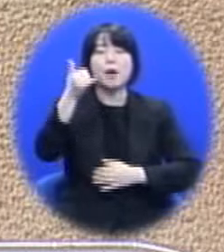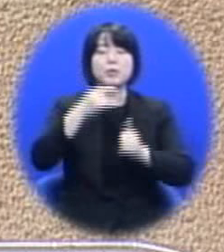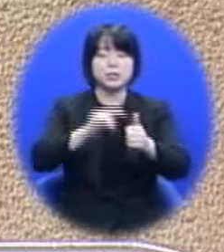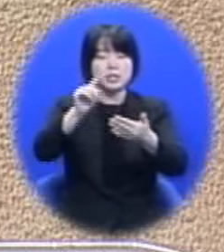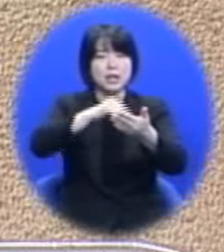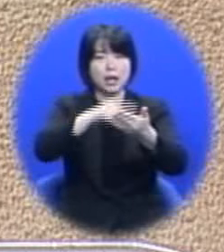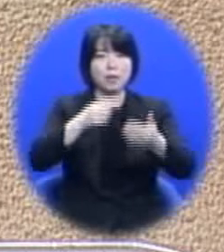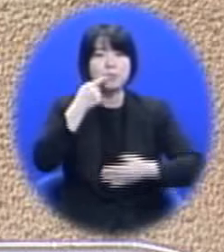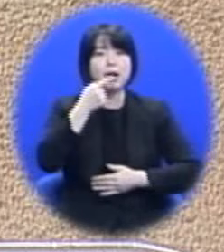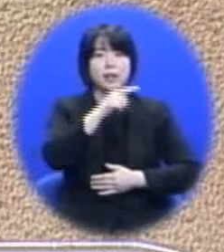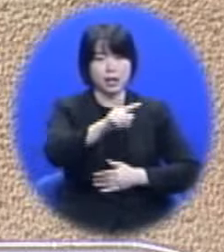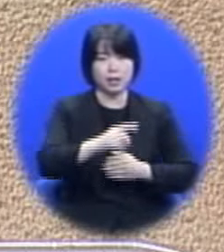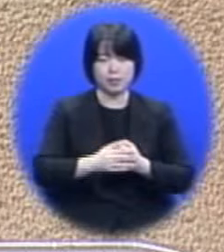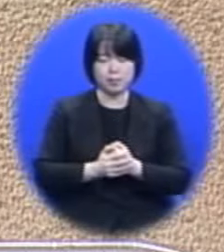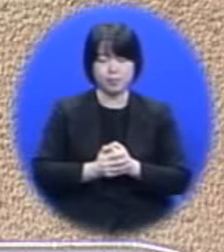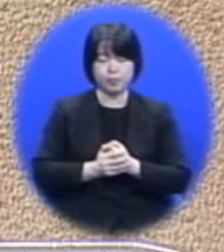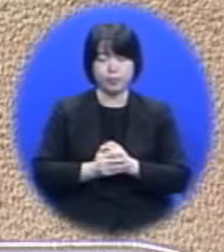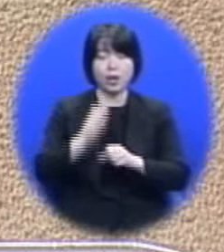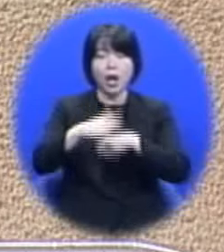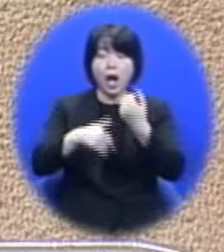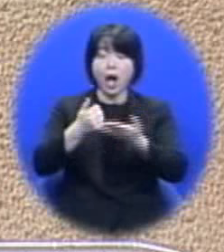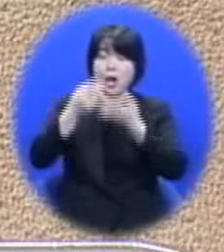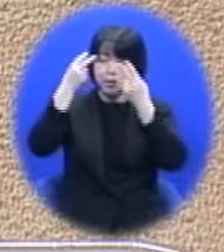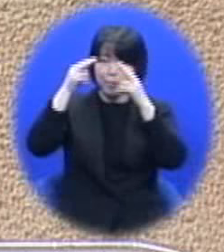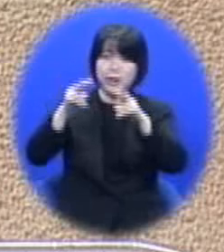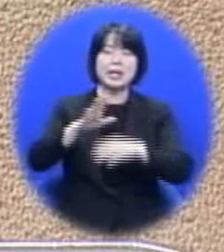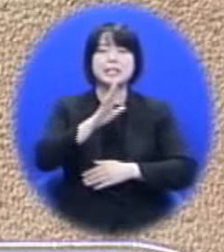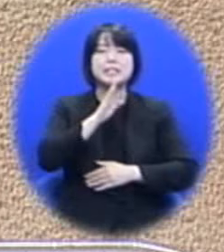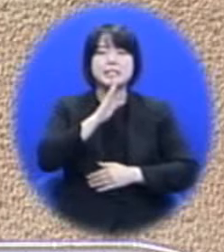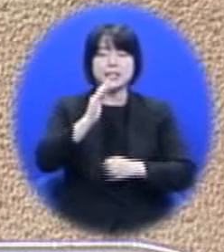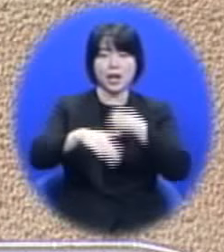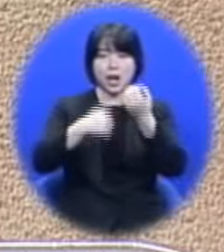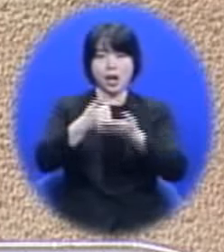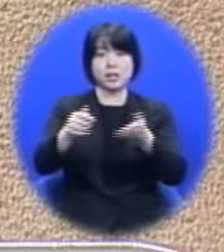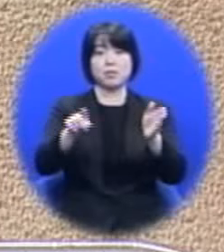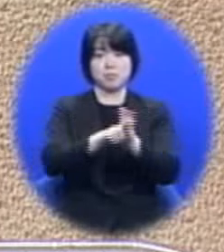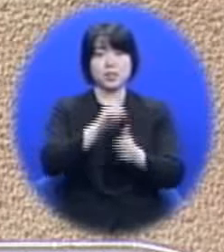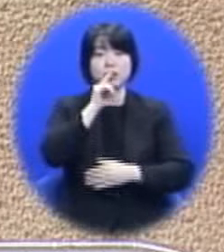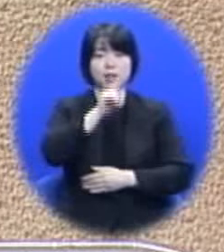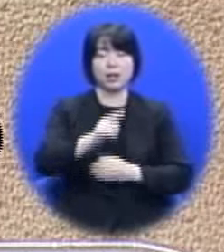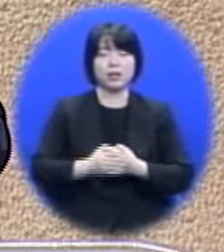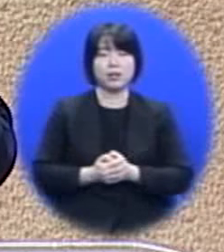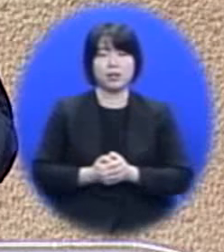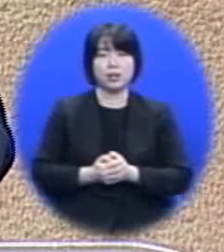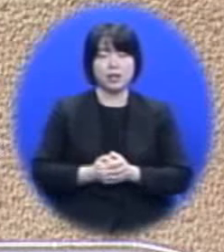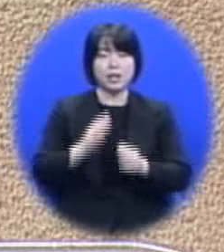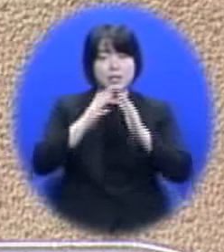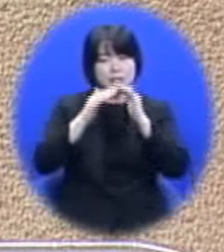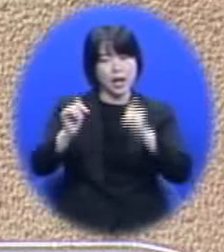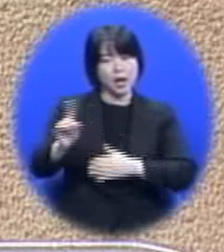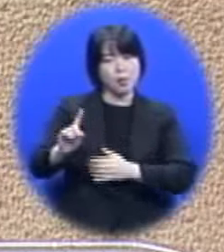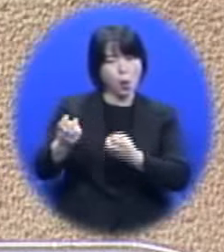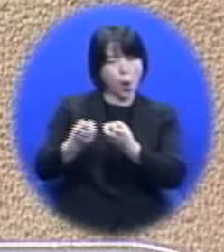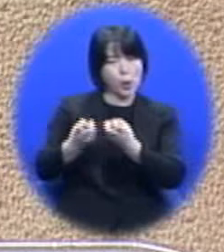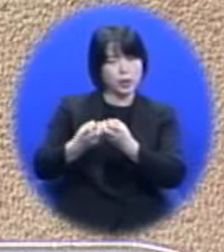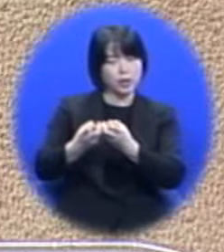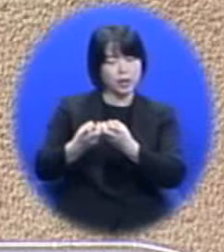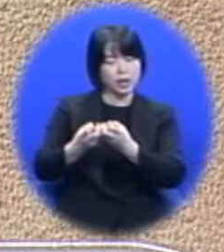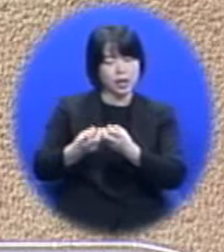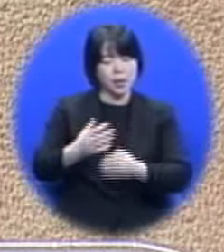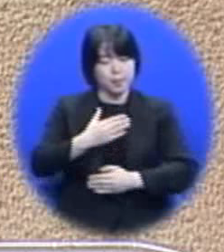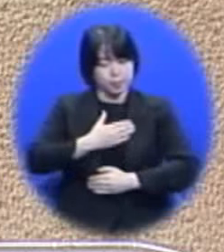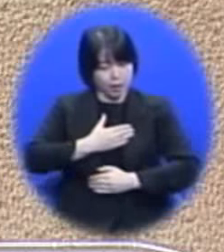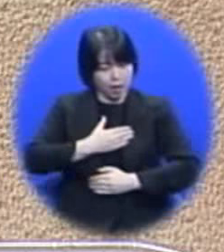하나님을 바라보라는 거예요. 진짜 하나님을 믿으라는 거예요. 사람들이 어떻게 기도